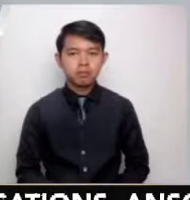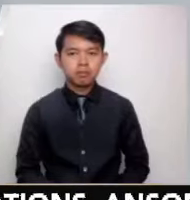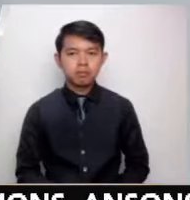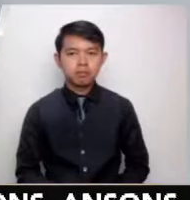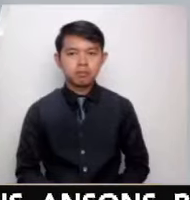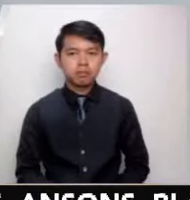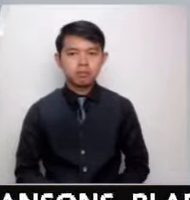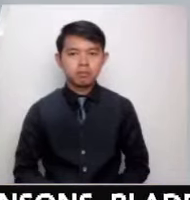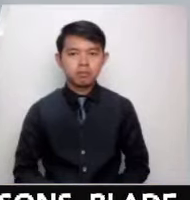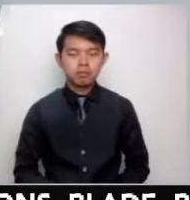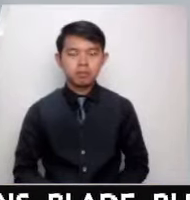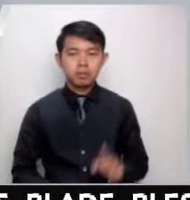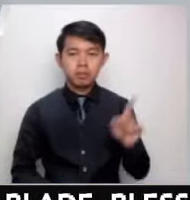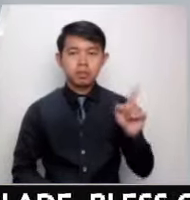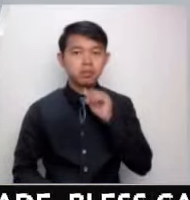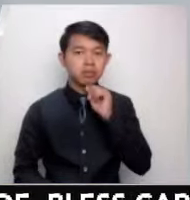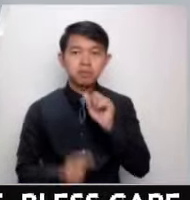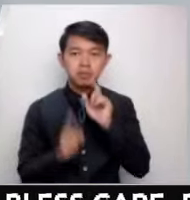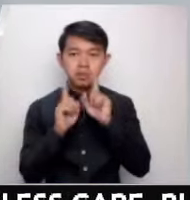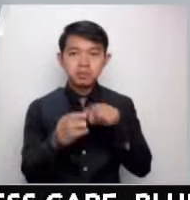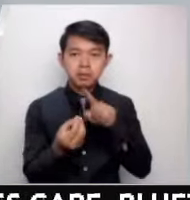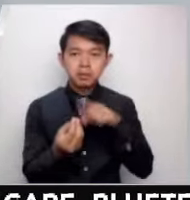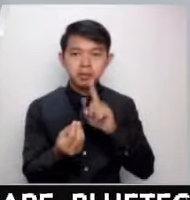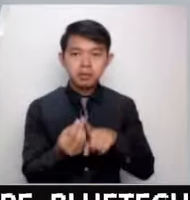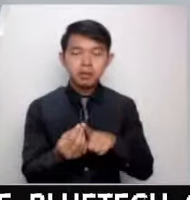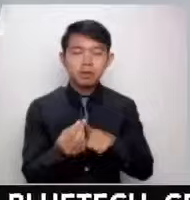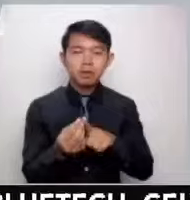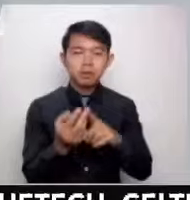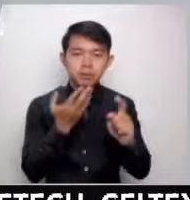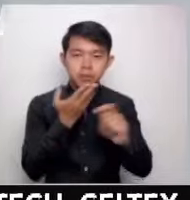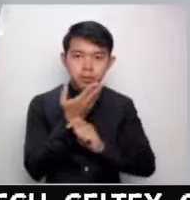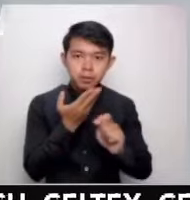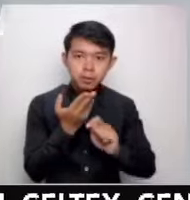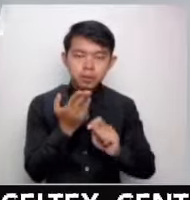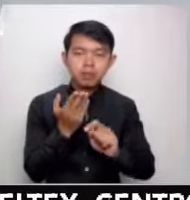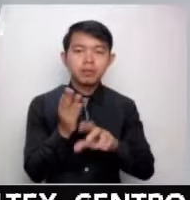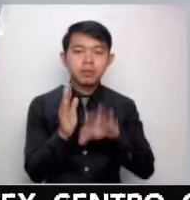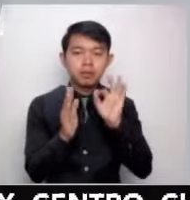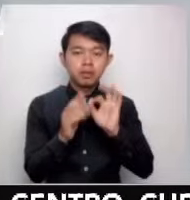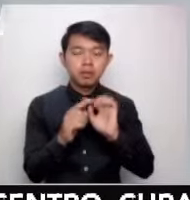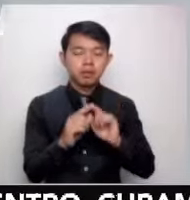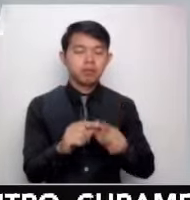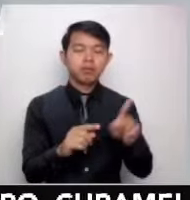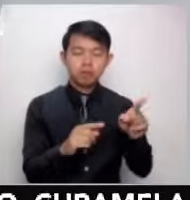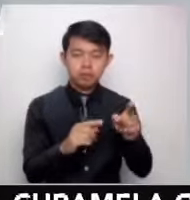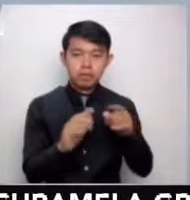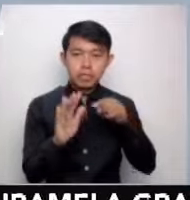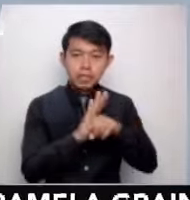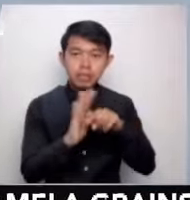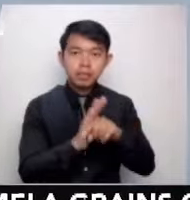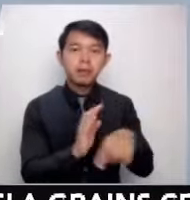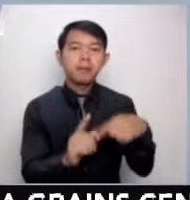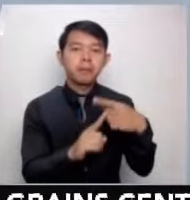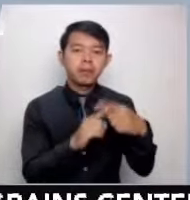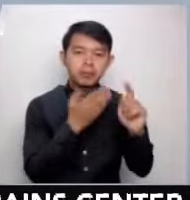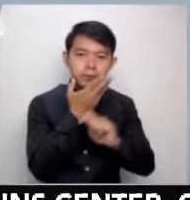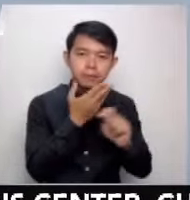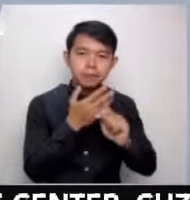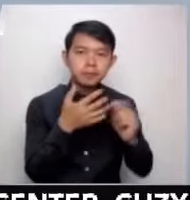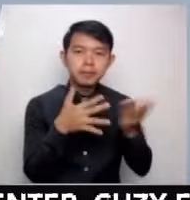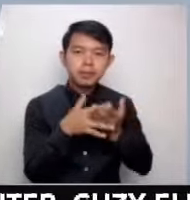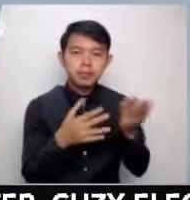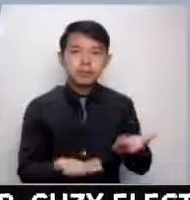droga at mga bala. Bukod sa pagpatay, maharap siya sa mga reklamong may kaugnayan sa droga, illegal possession